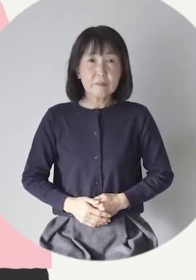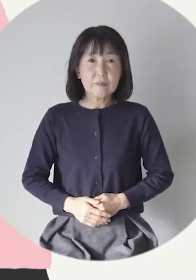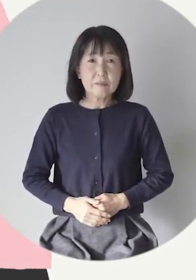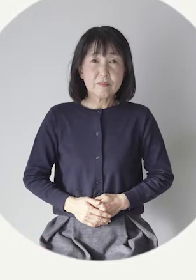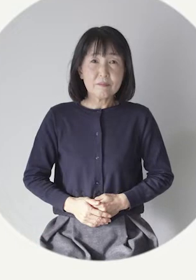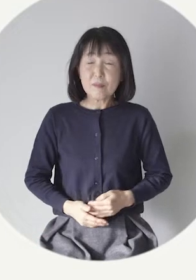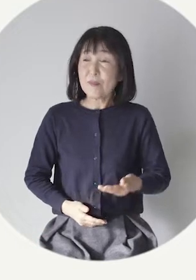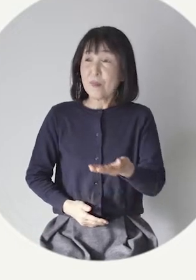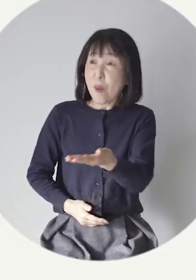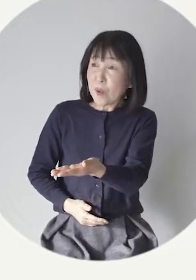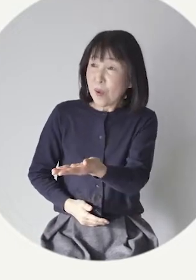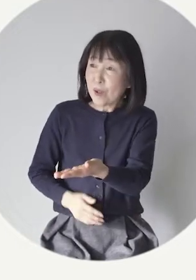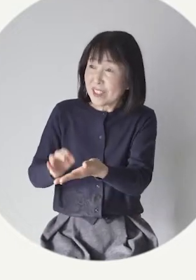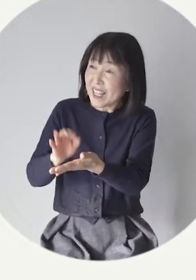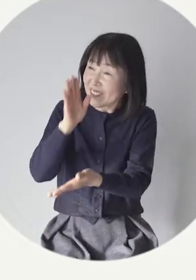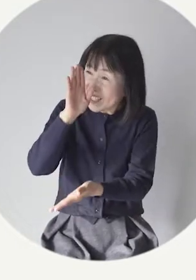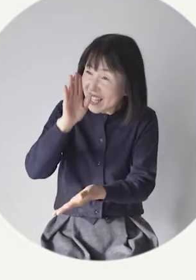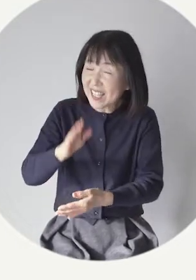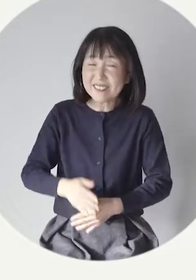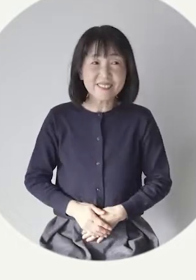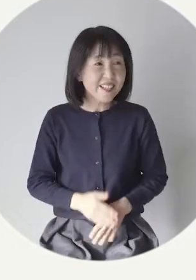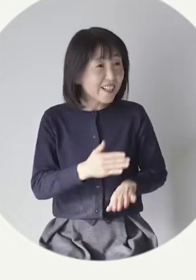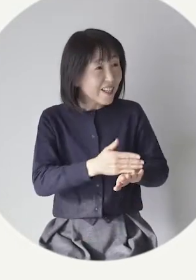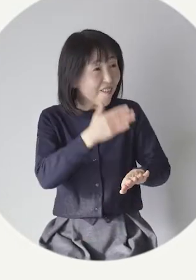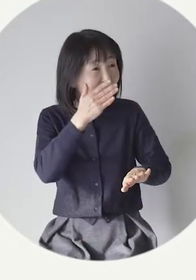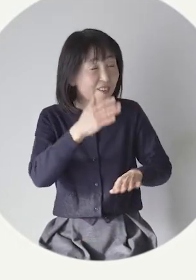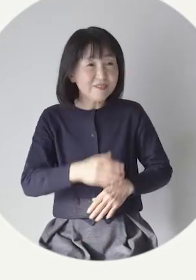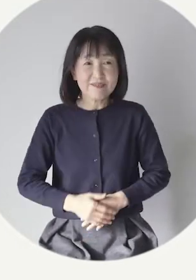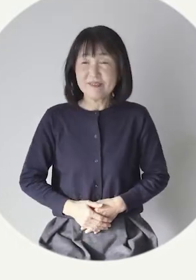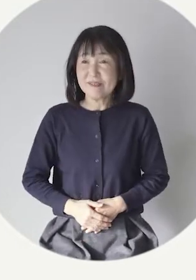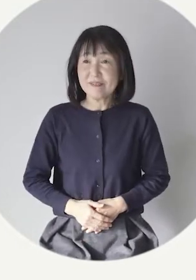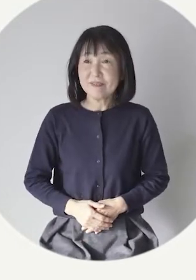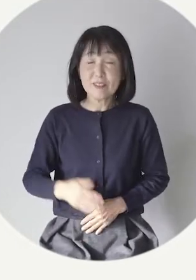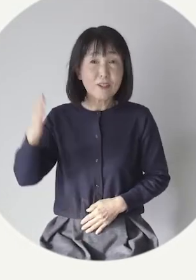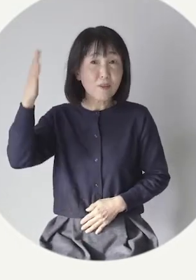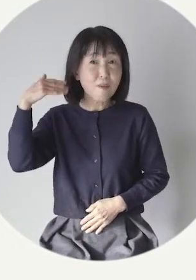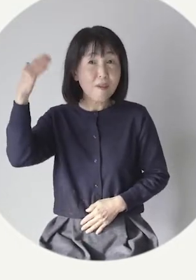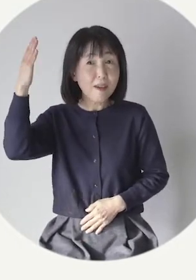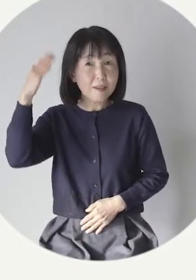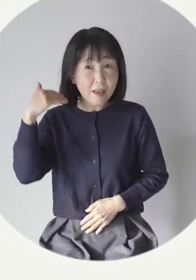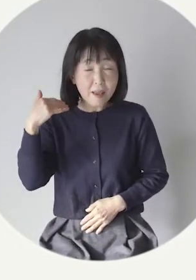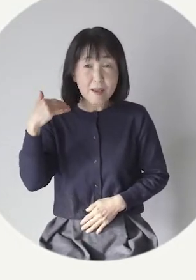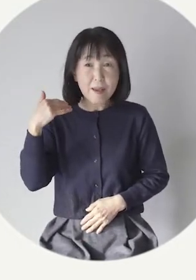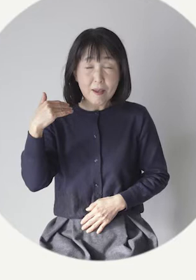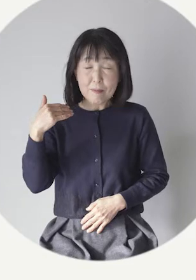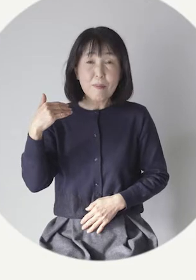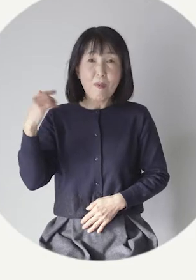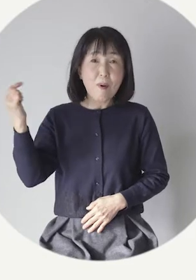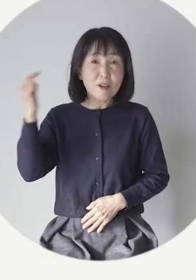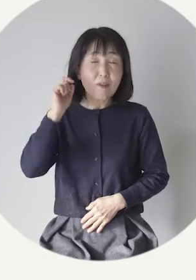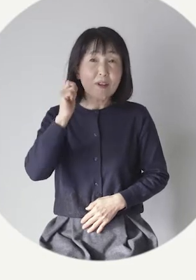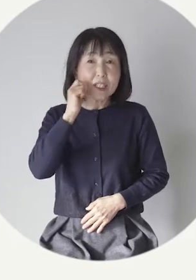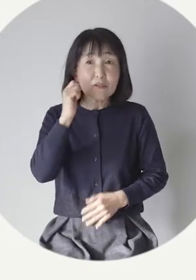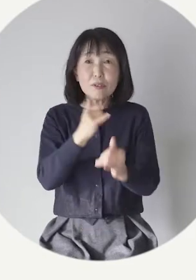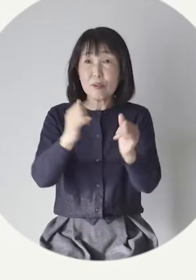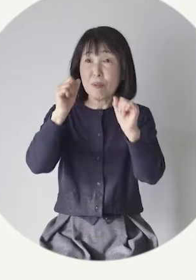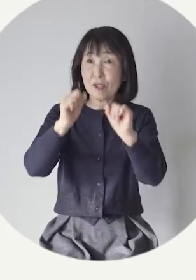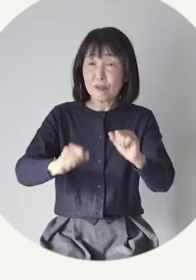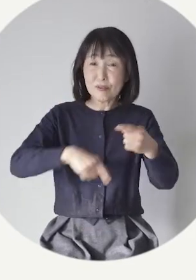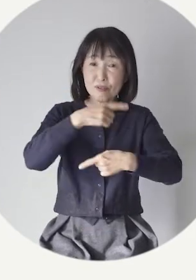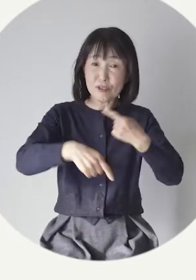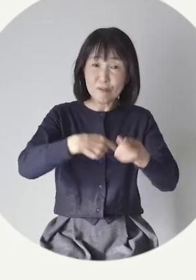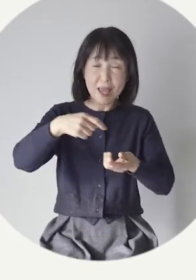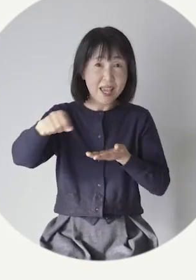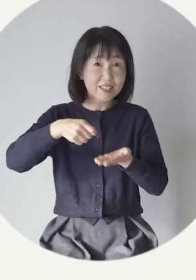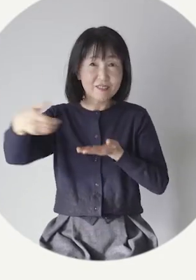気づく主人公。主人公がペンと紙を渡す。 音や声が聞こえない、聞こえにくい方もいます。手